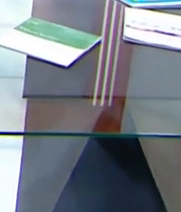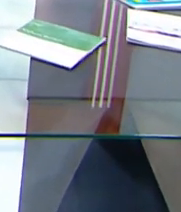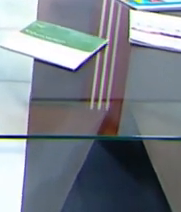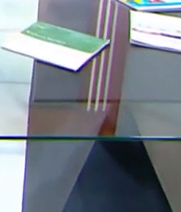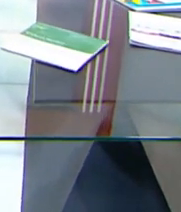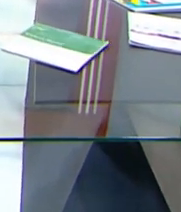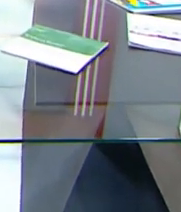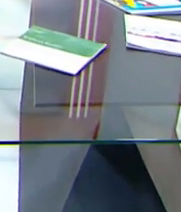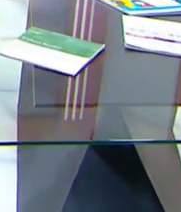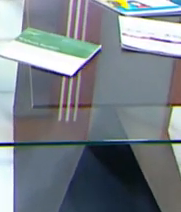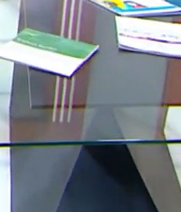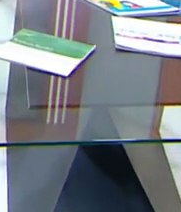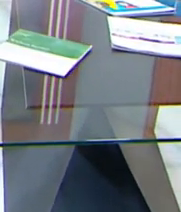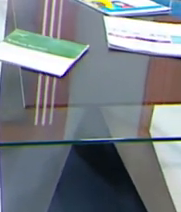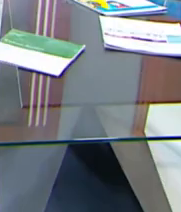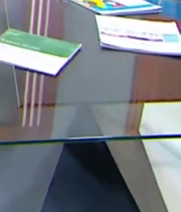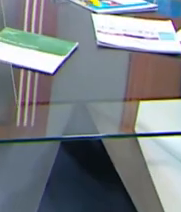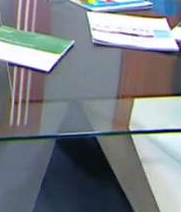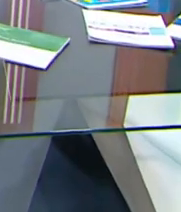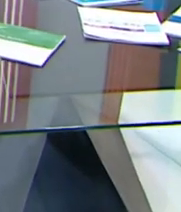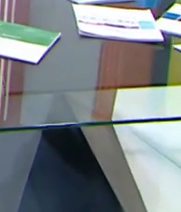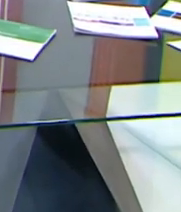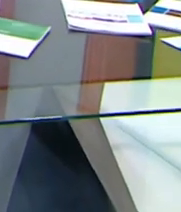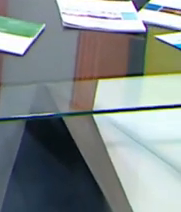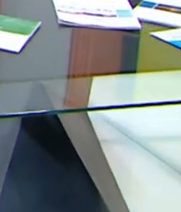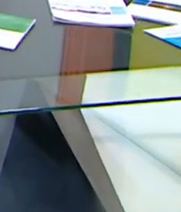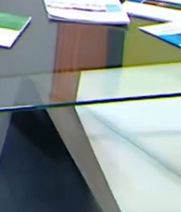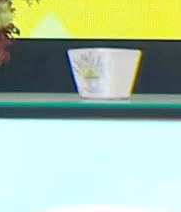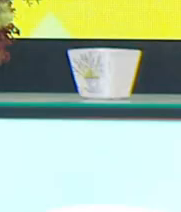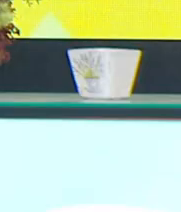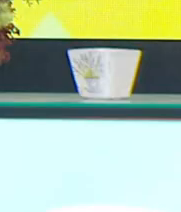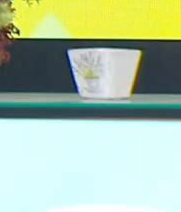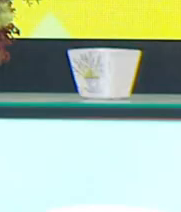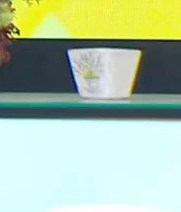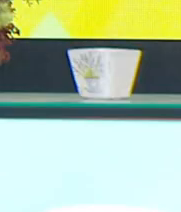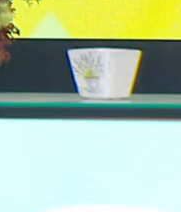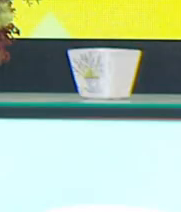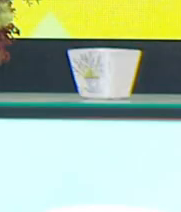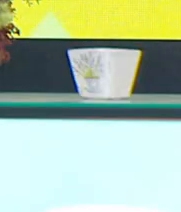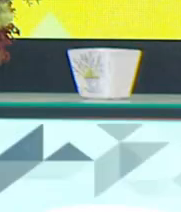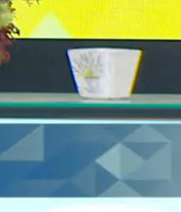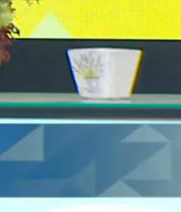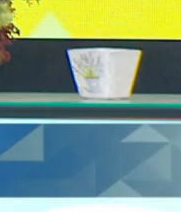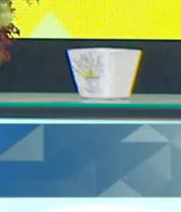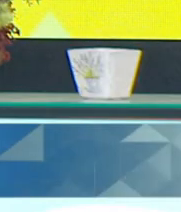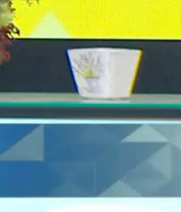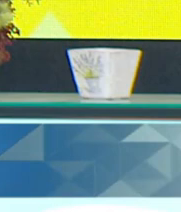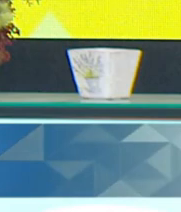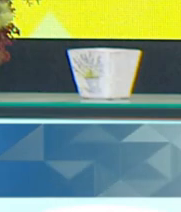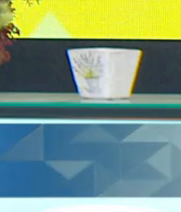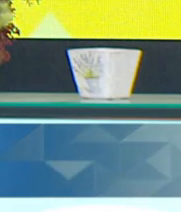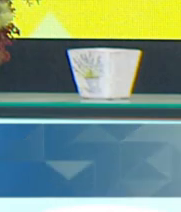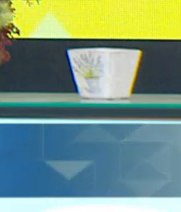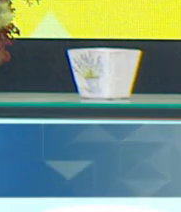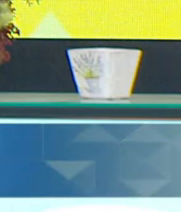როგორც უმნიშვნელოვანეს ღირებულებას. ადამიანზე, რომელიც თავისი სქესით, ასაკით, ეთნიკური კუთვნილებით,